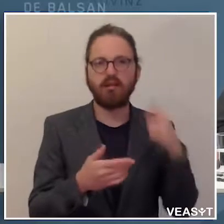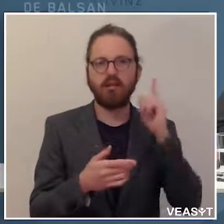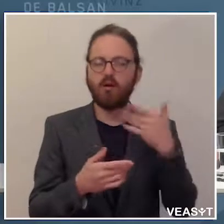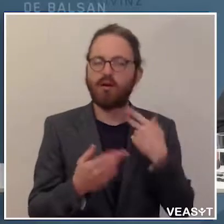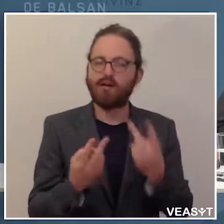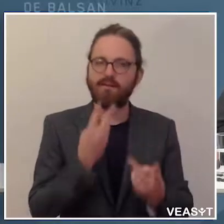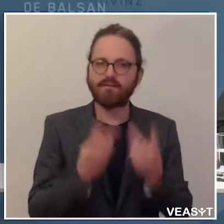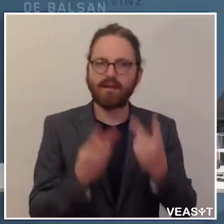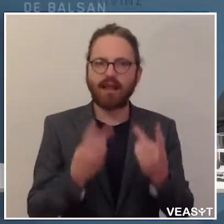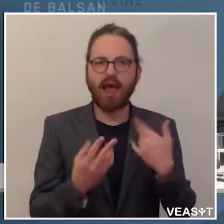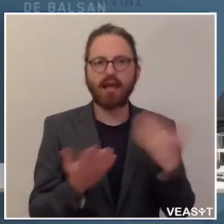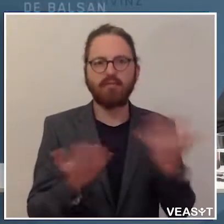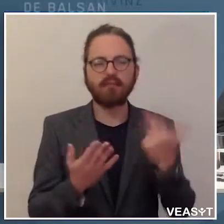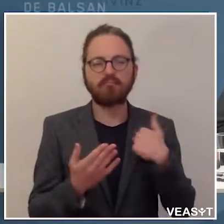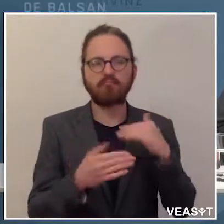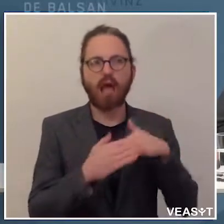ass